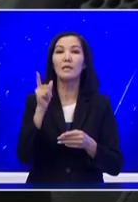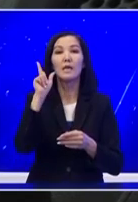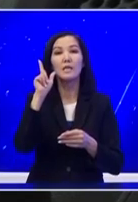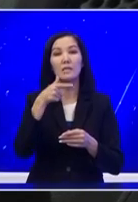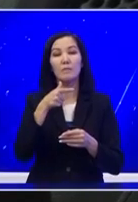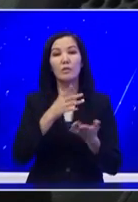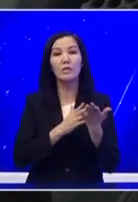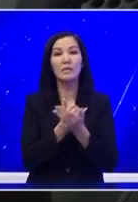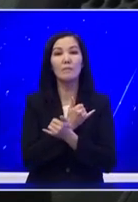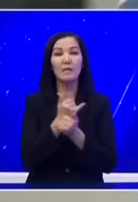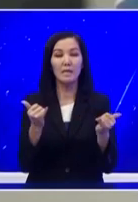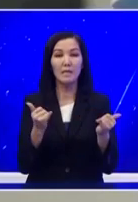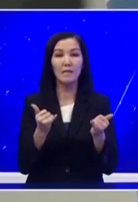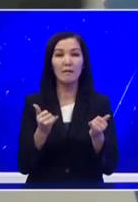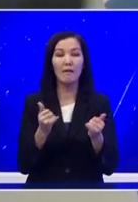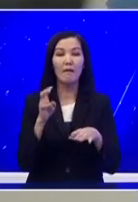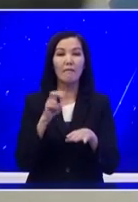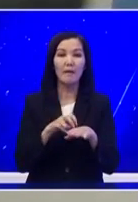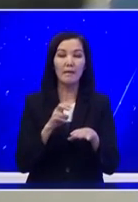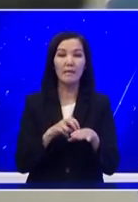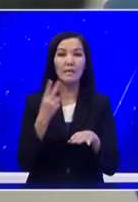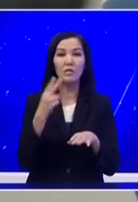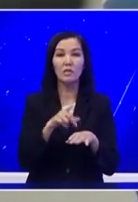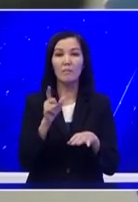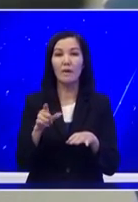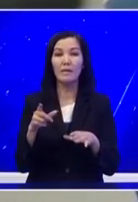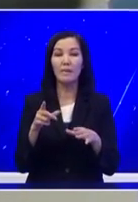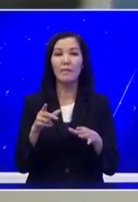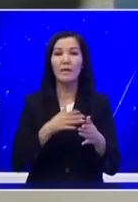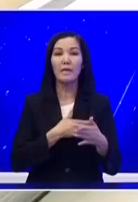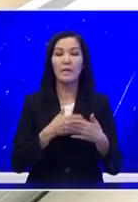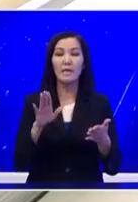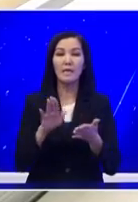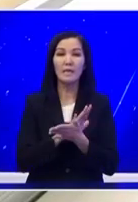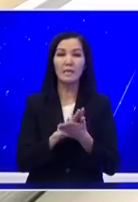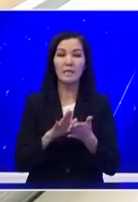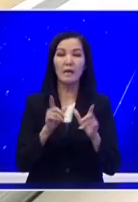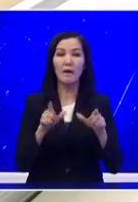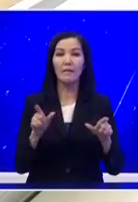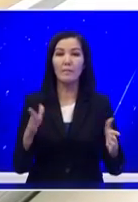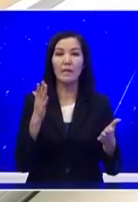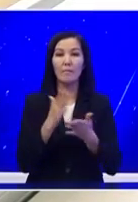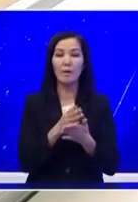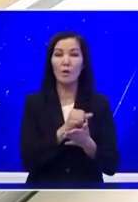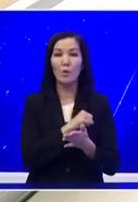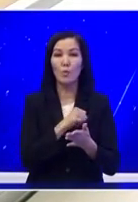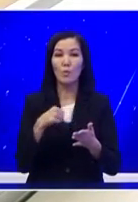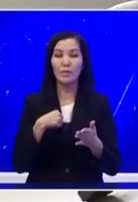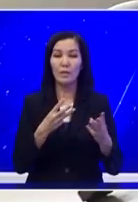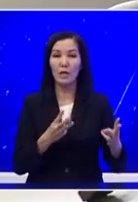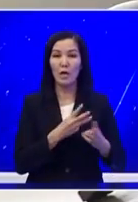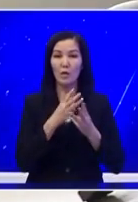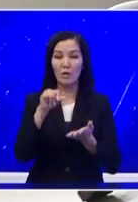етеді. Қатарында болашақ ақ халатты 20-дан аса ерікті жастарда бар. Олар өз қалауларымен келіп, қысыл таяң